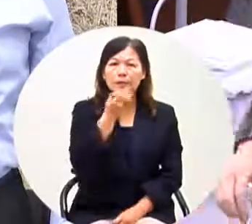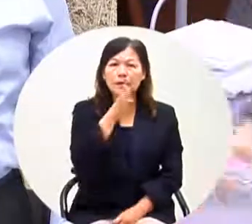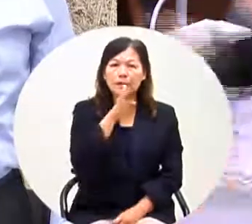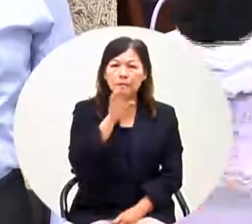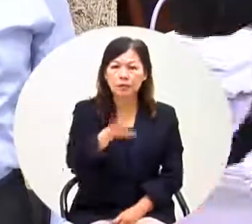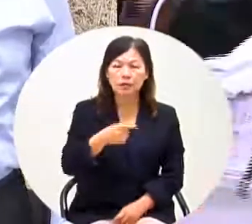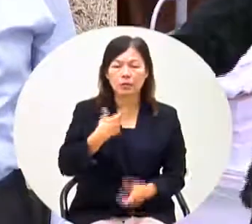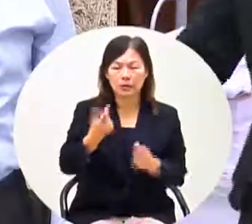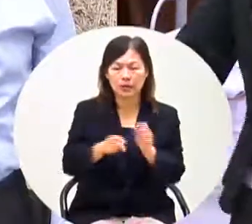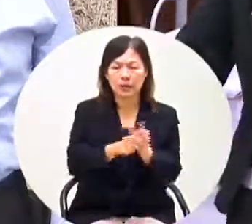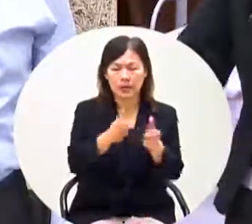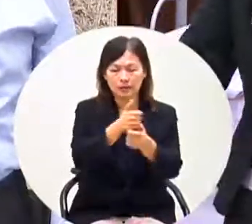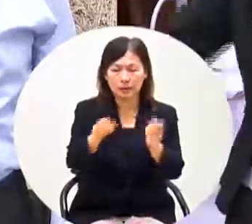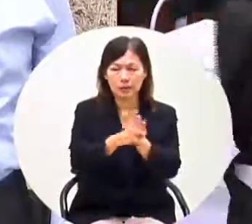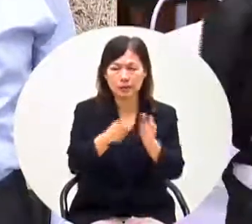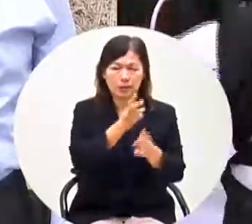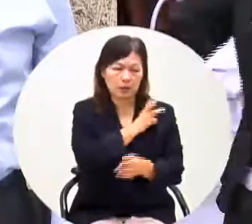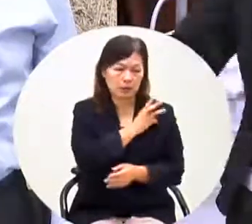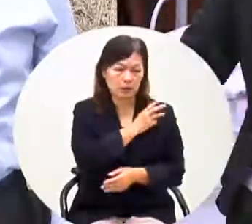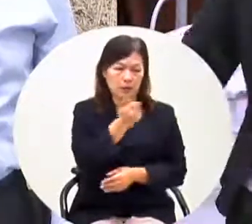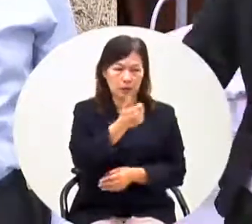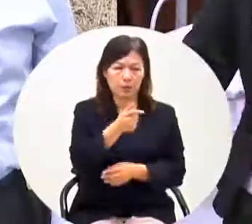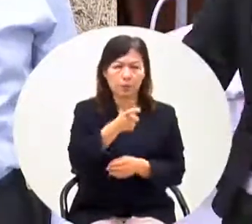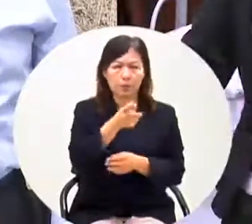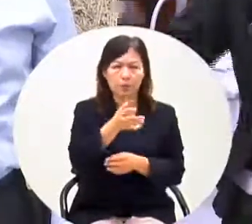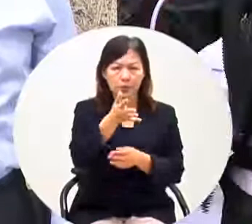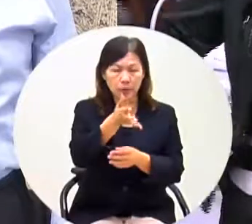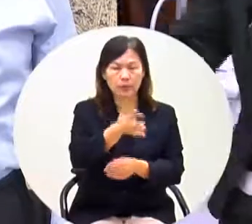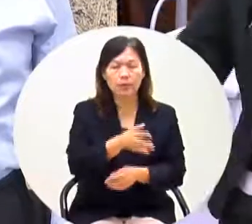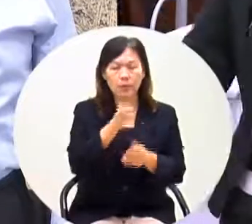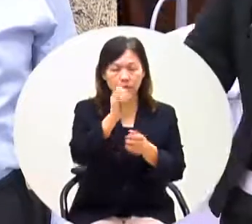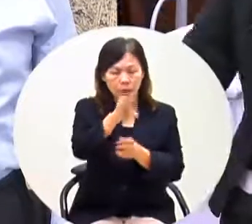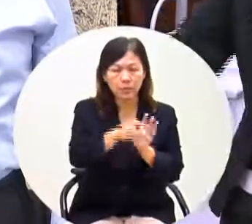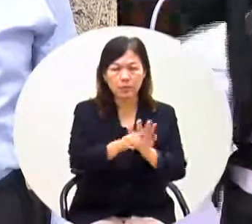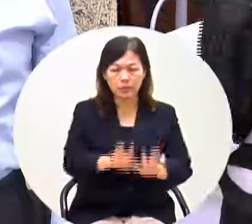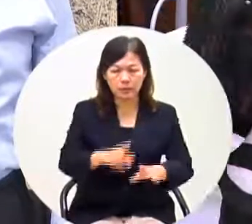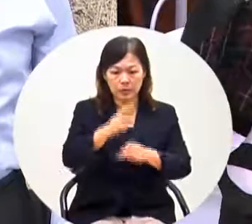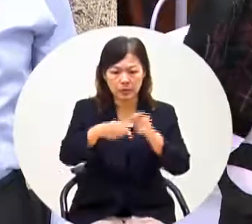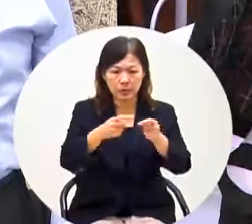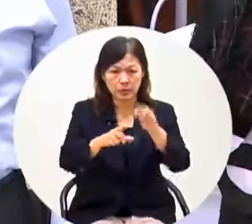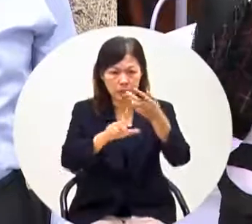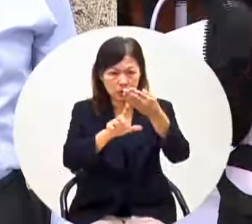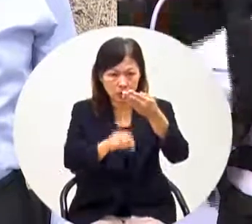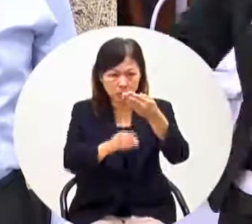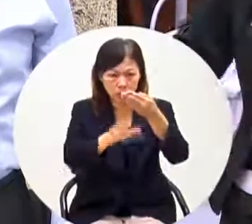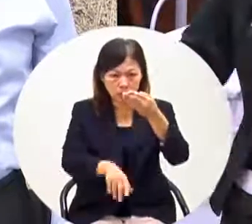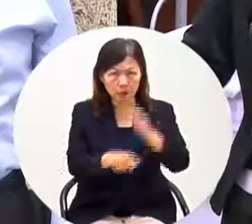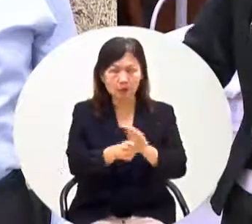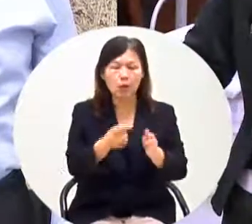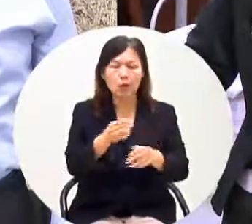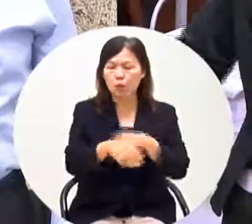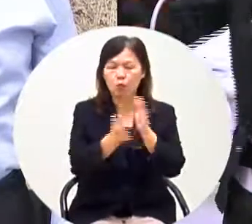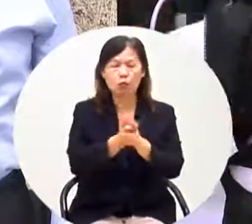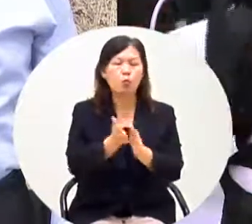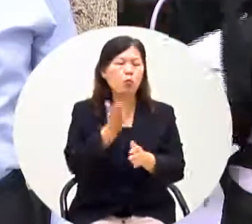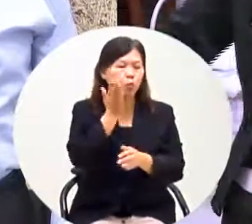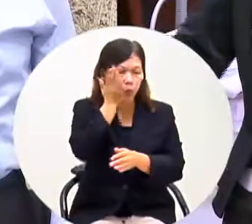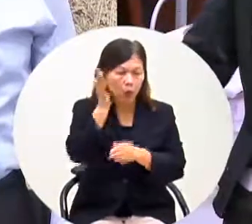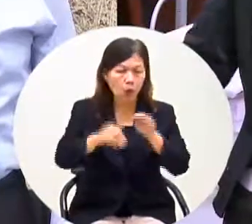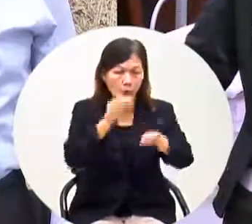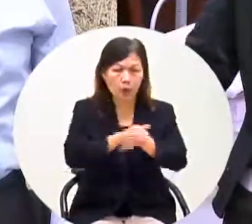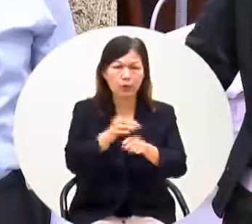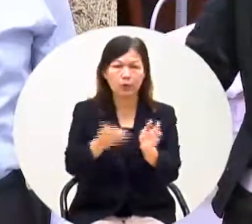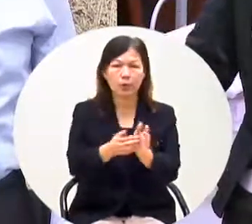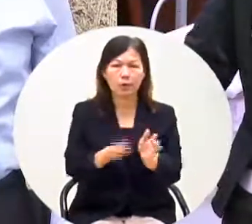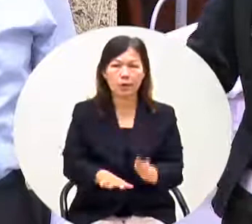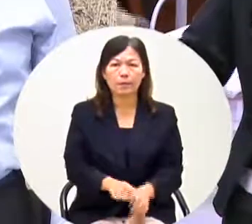长，在今年的9月底啊，已经顺利来完成这条永宏巷的道路翻修